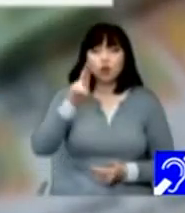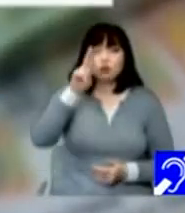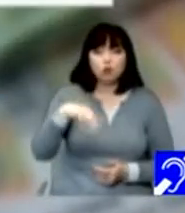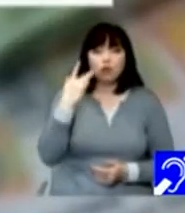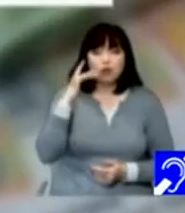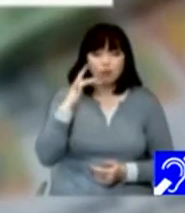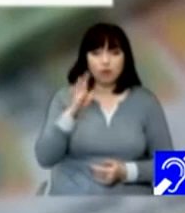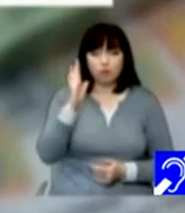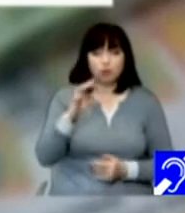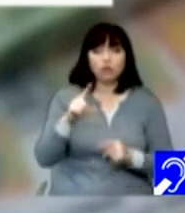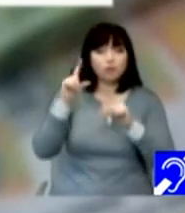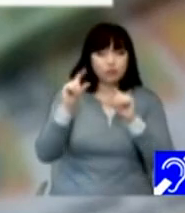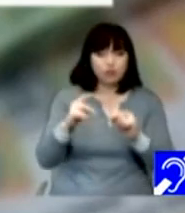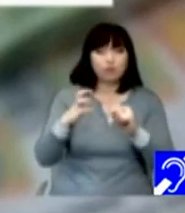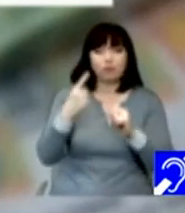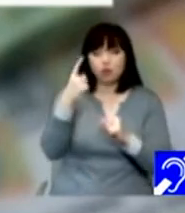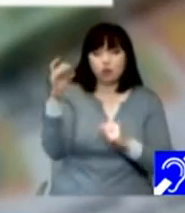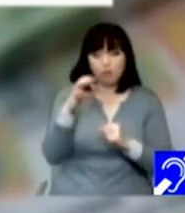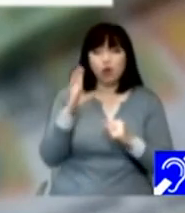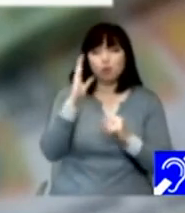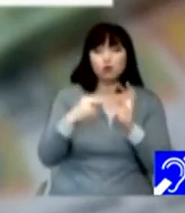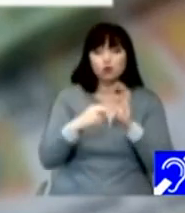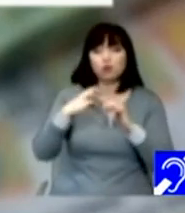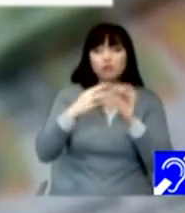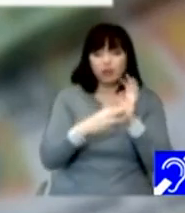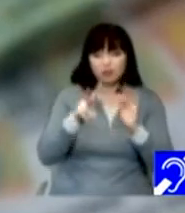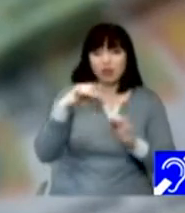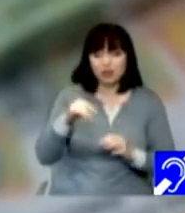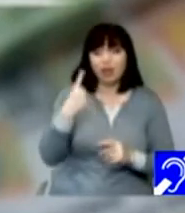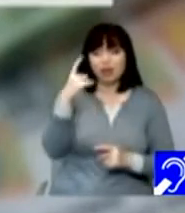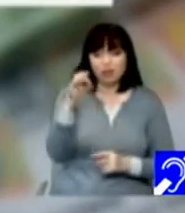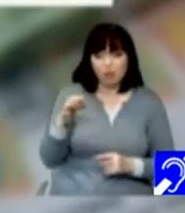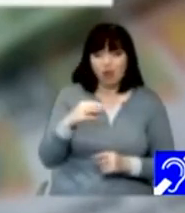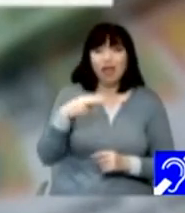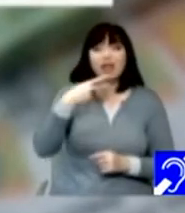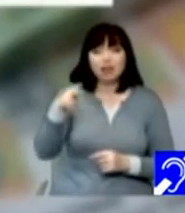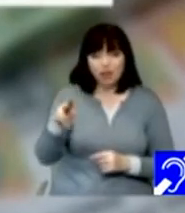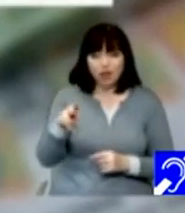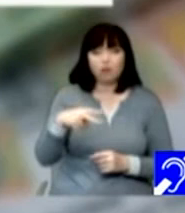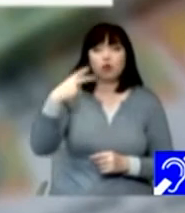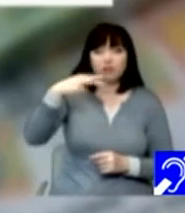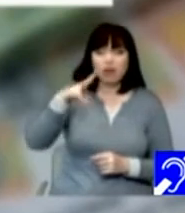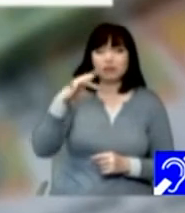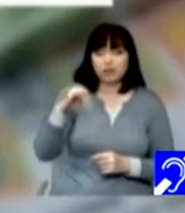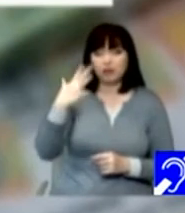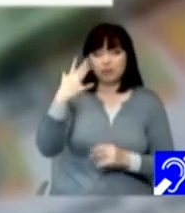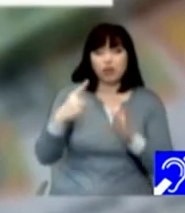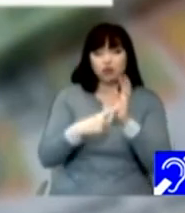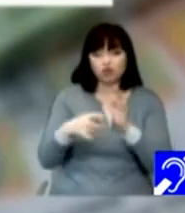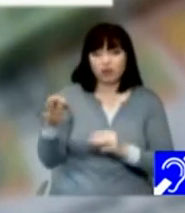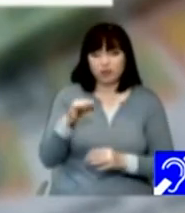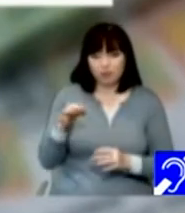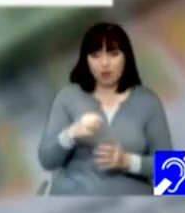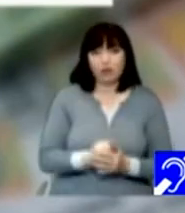Dolarul american se va ieftini cu un ban și va costa 18 lei și un ban. Moneda europeană va avea valoarea de 20 de lei